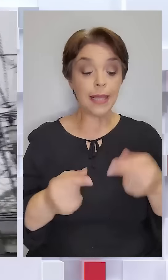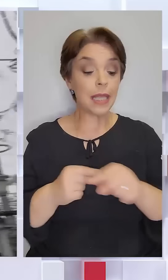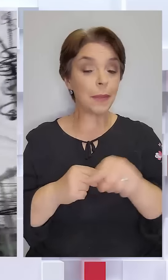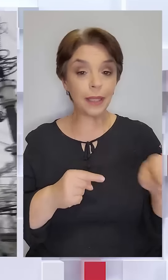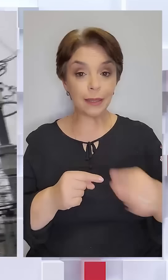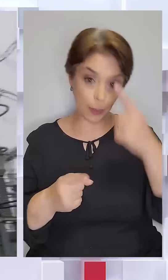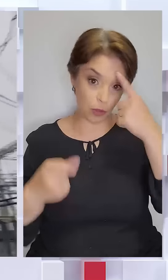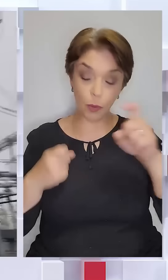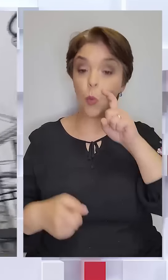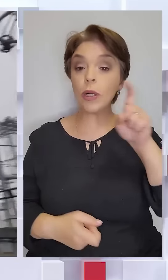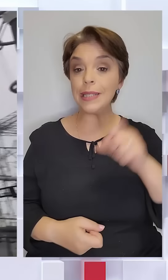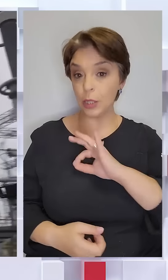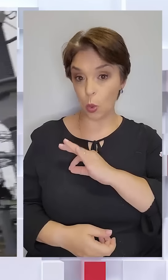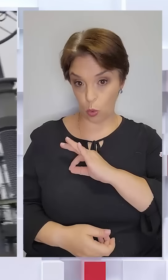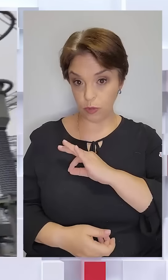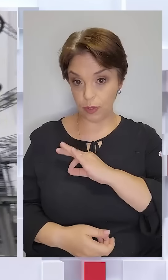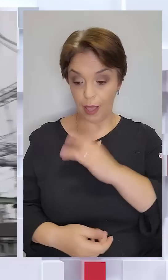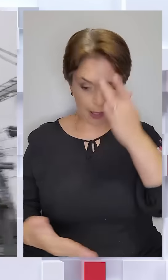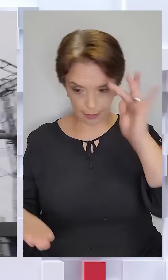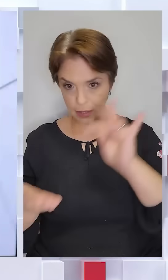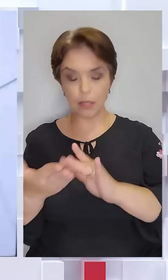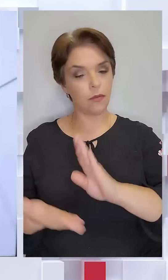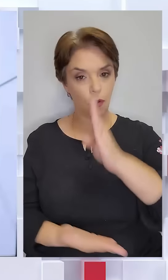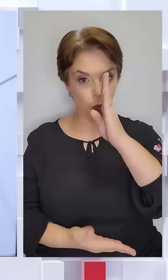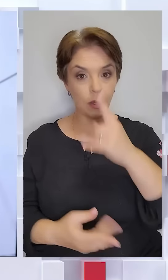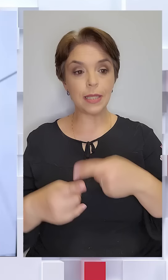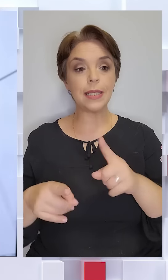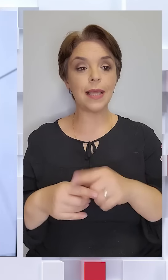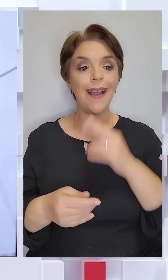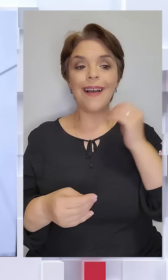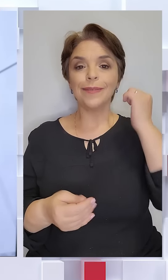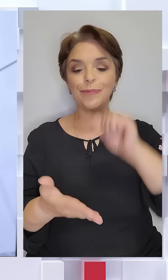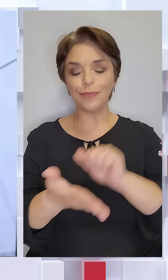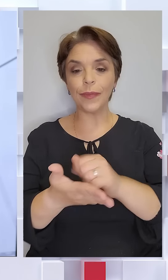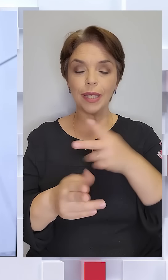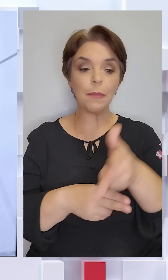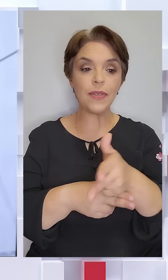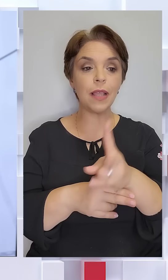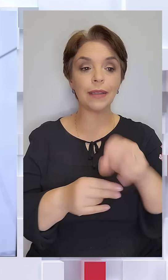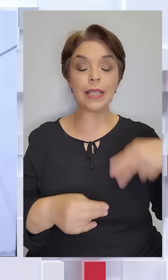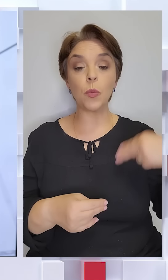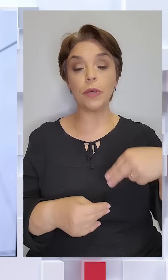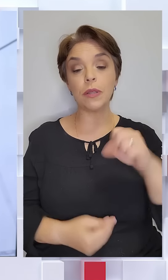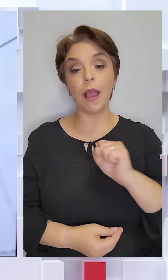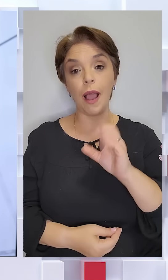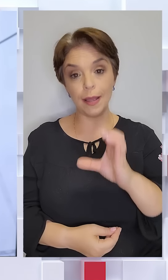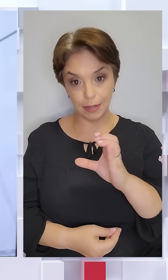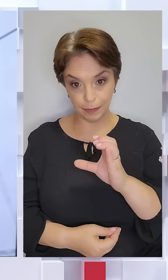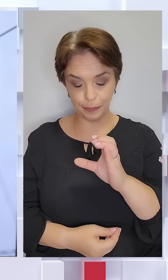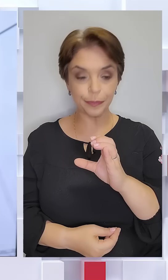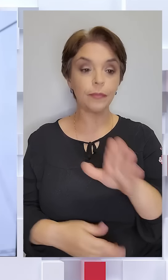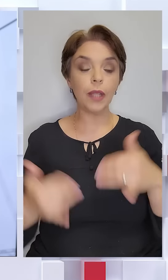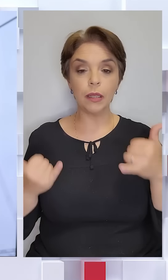на них, за даними української розвідки, націлився ворог. Це архівні кадри, які ми відзняли на Запорізькій атомній